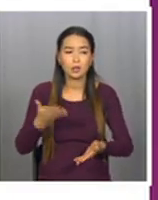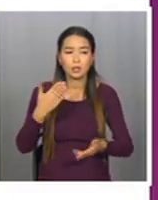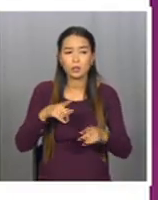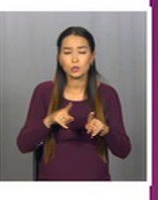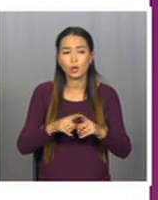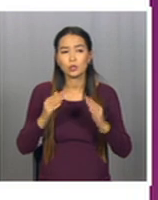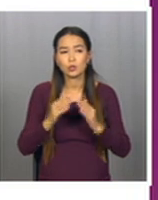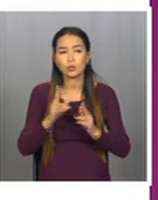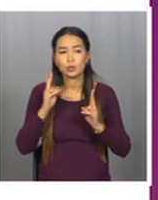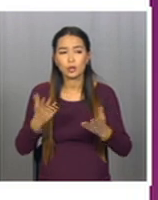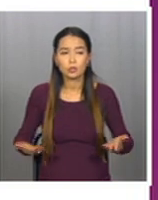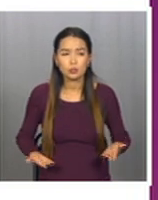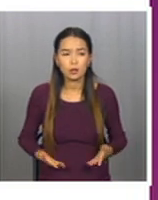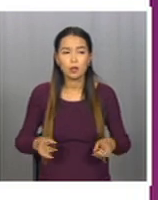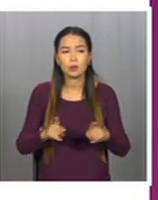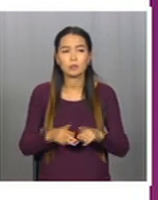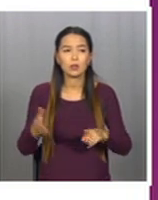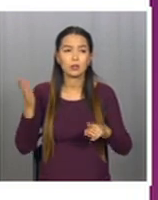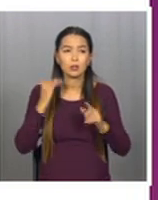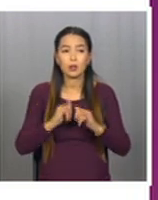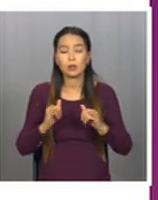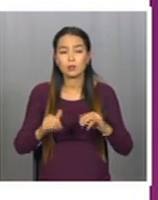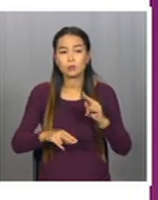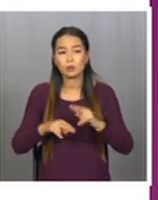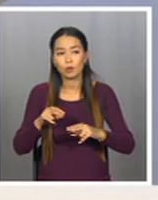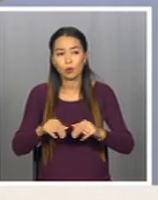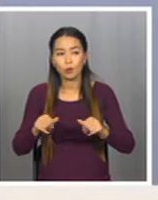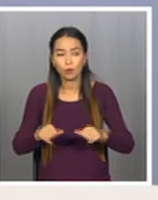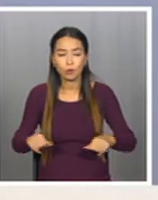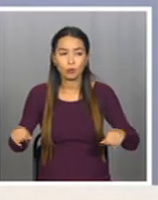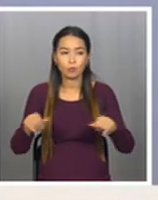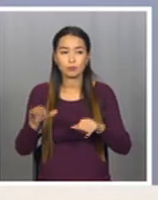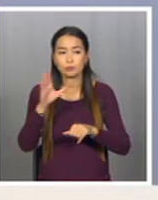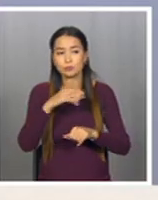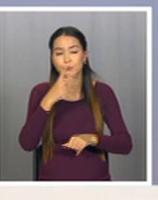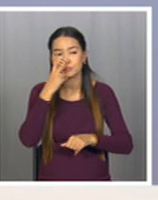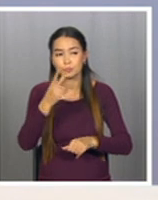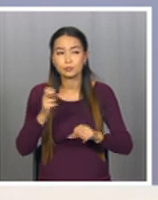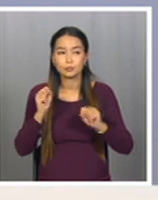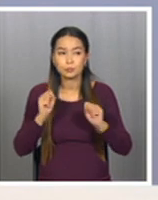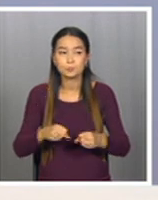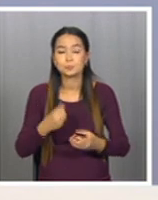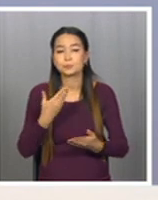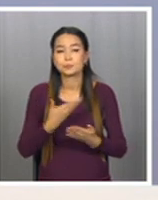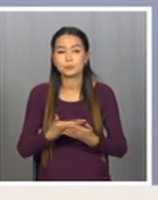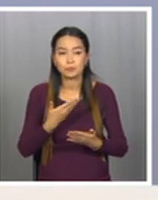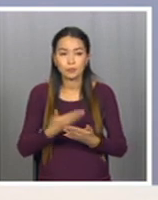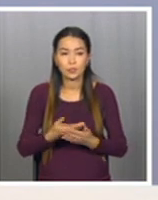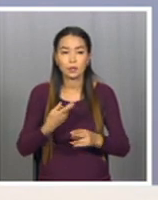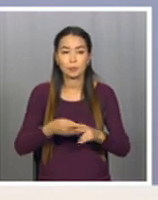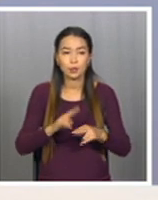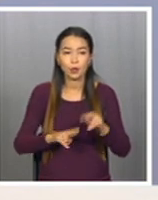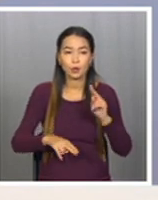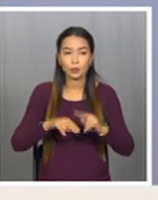үйлерді үлкен-үлкен дуалдармен қоршаған құрылыстарды да көруге болады. Мысалы, мына құрылысқа келетін